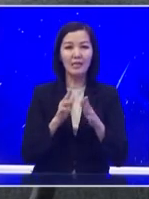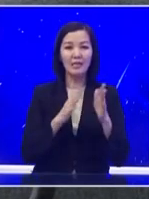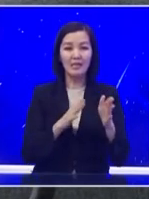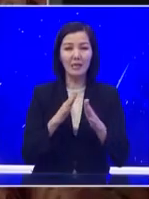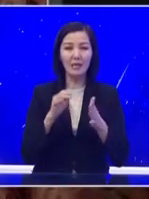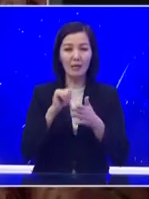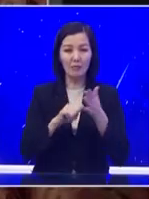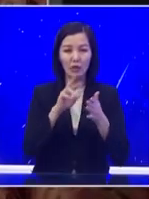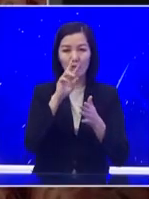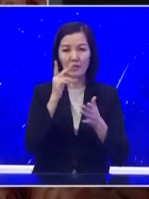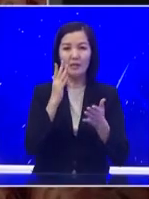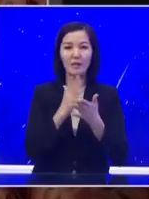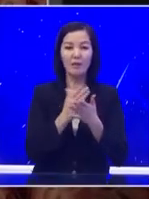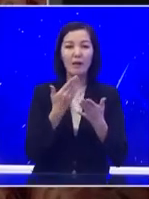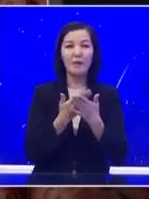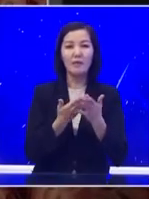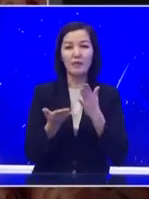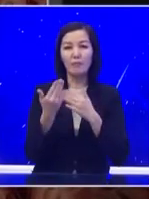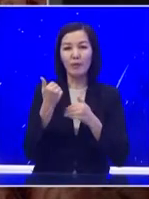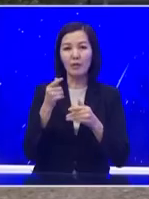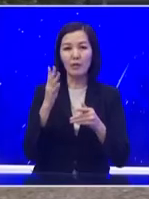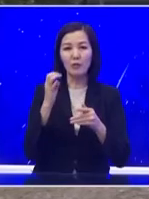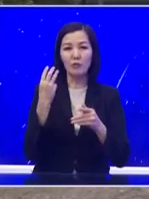ретке келтіретін кемшіліктер бар. Мәселен, былтыр